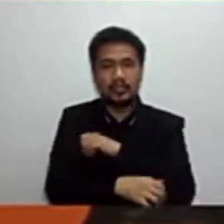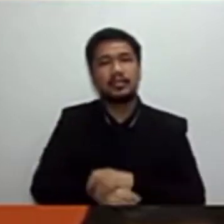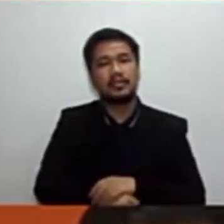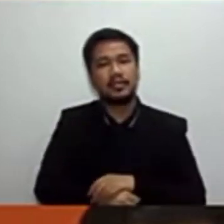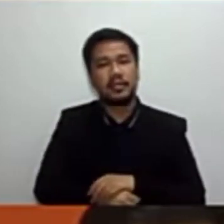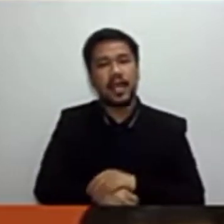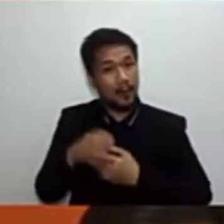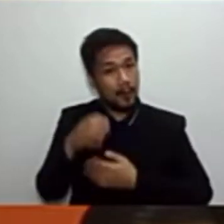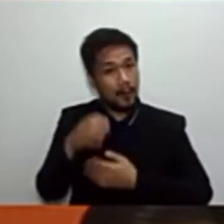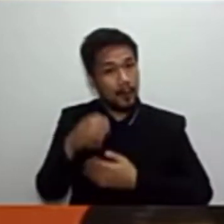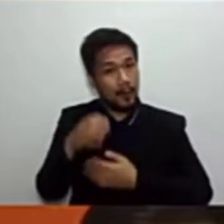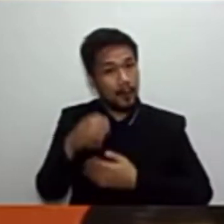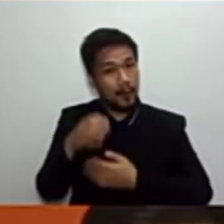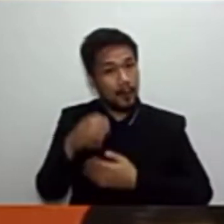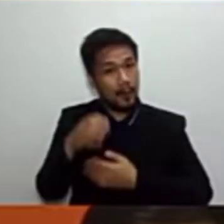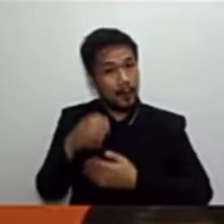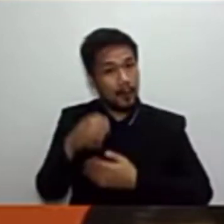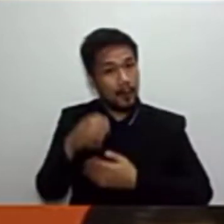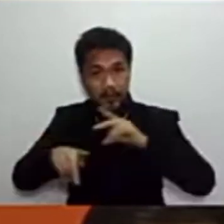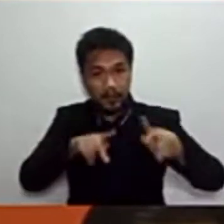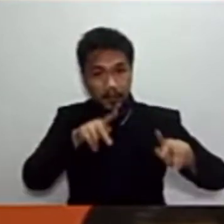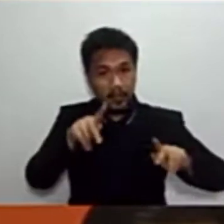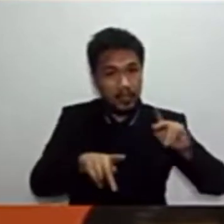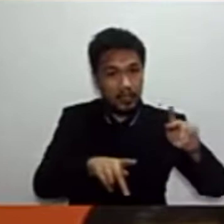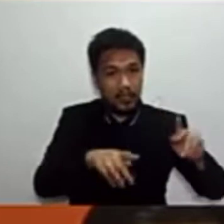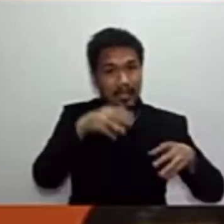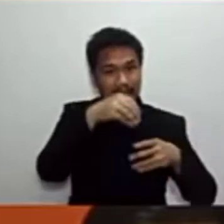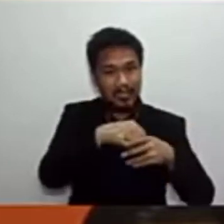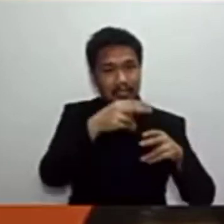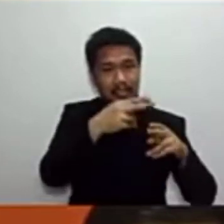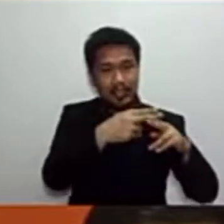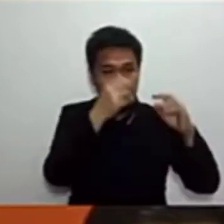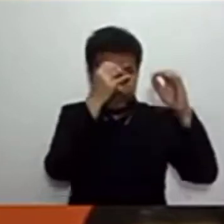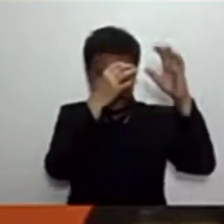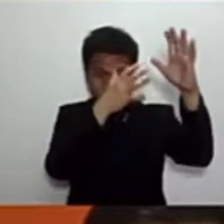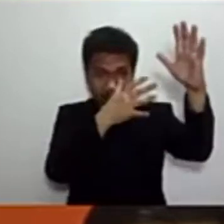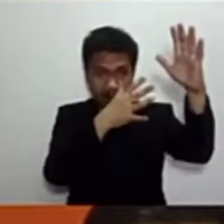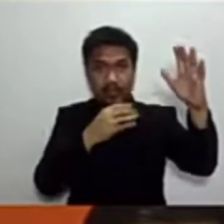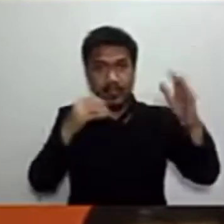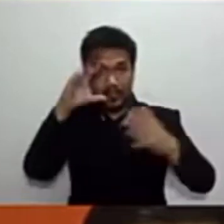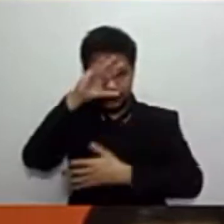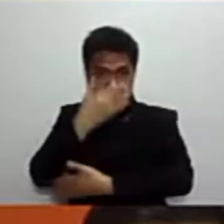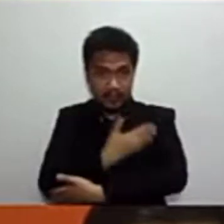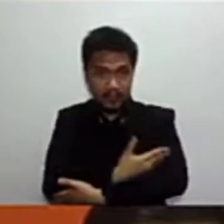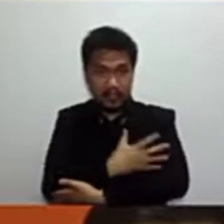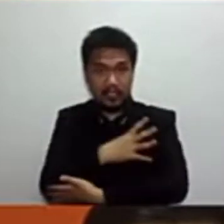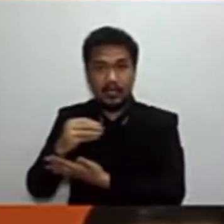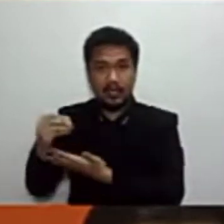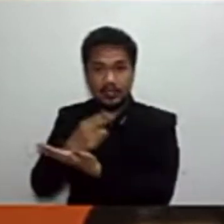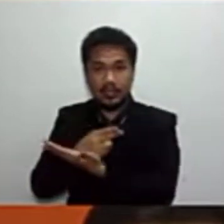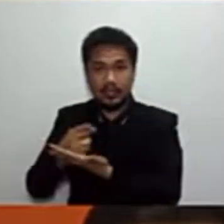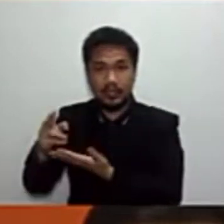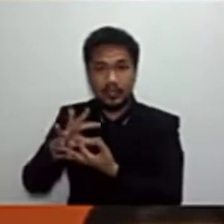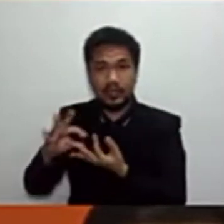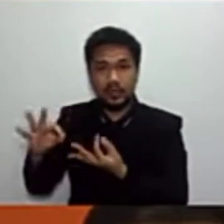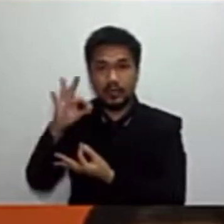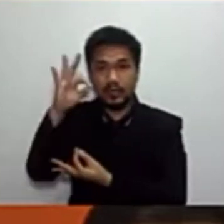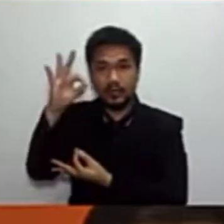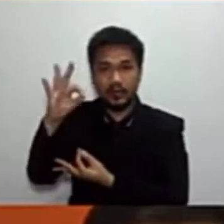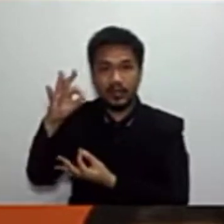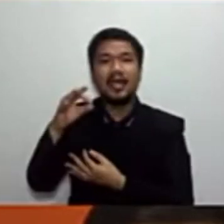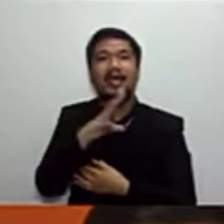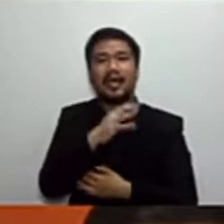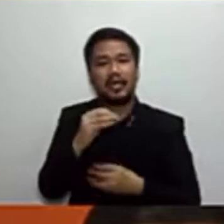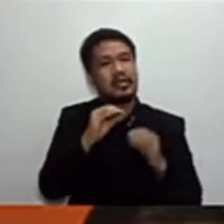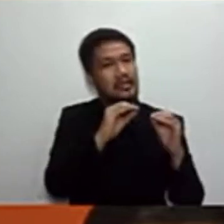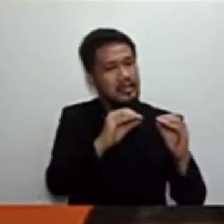Binyagan ninyo sila sa ngalan ng Ama at ng Anak at ng Espiritu Santo at turuang